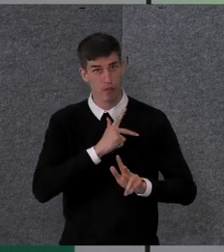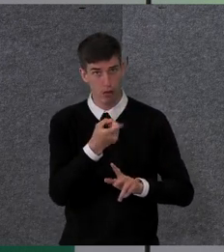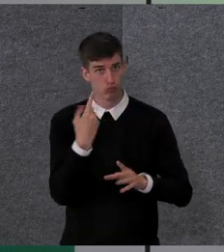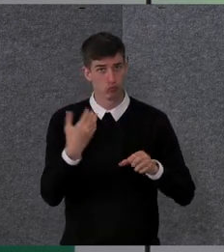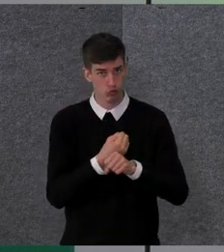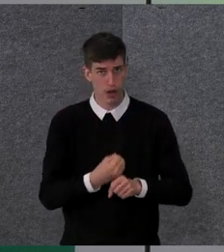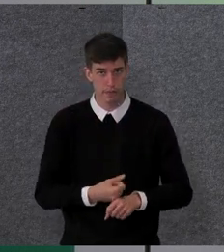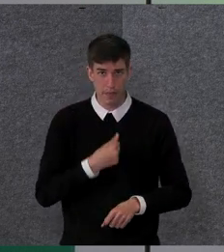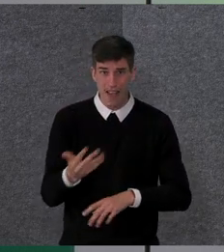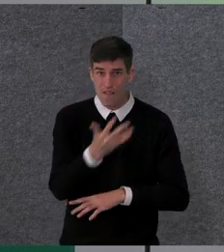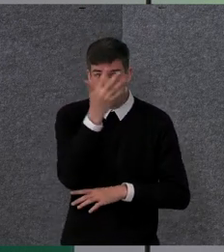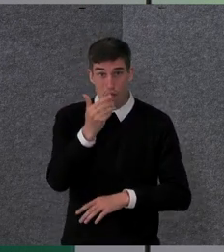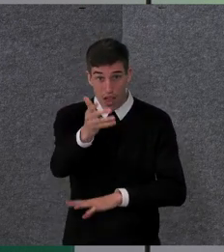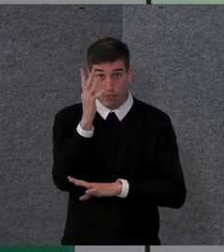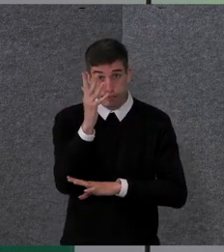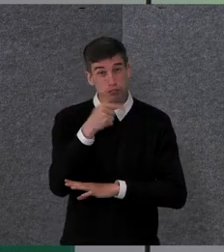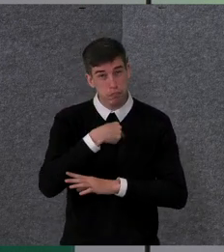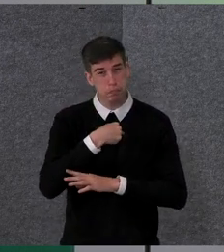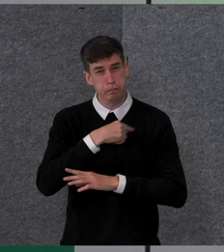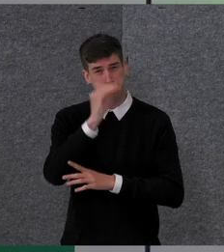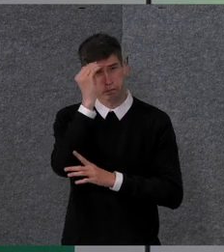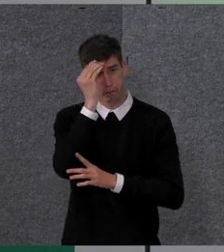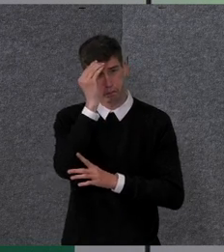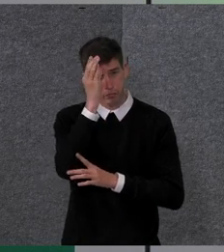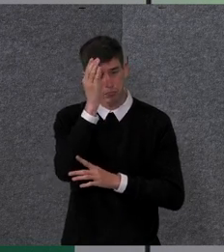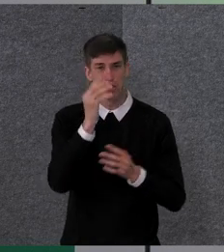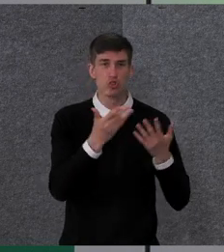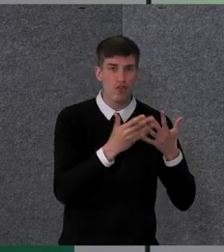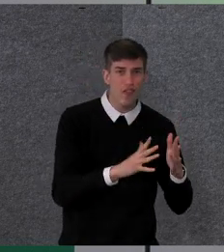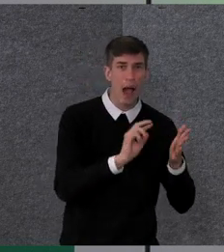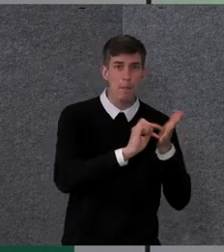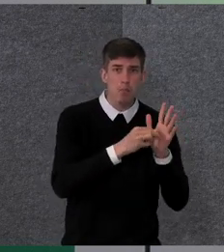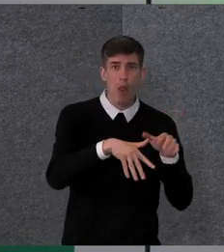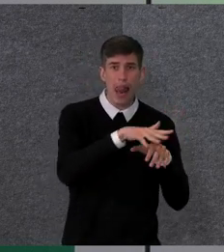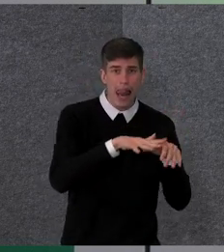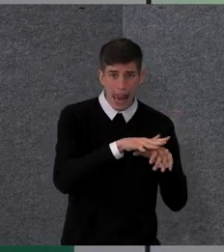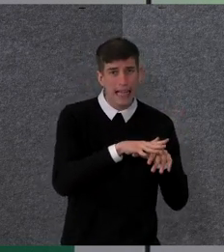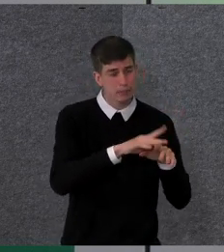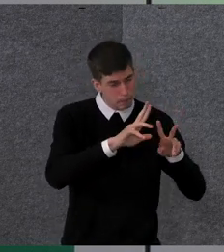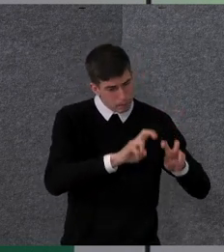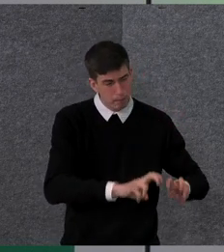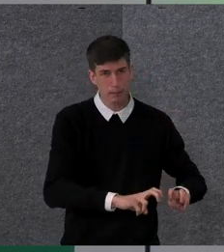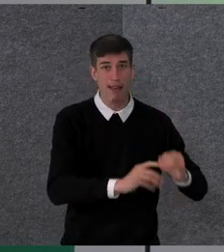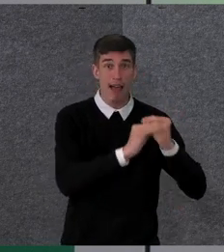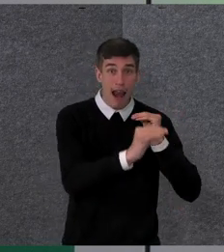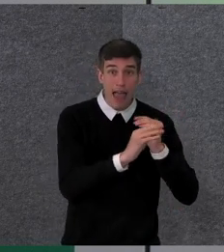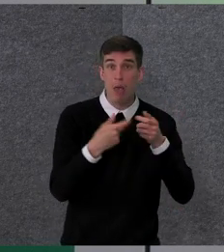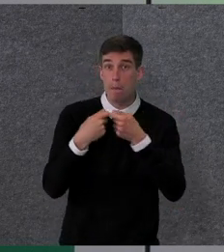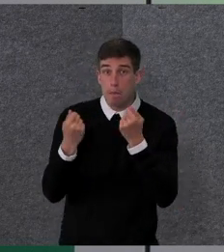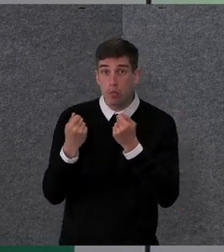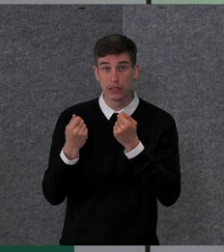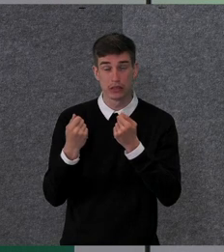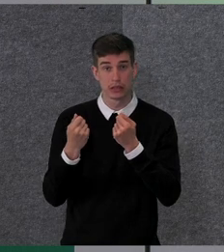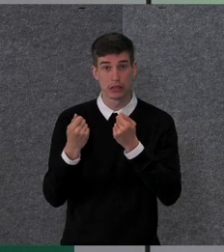5-jährige Sprecherfunktion habe ich die Komplexität und die Schwächen der Zusammenhänge der politischen Felder auf Landesebene, auf